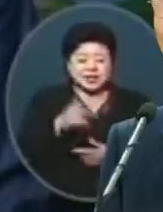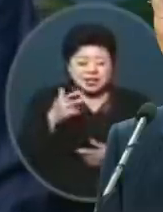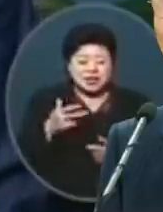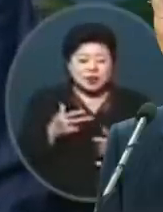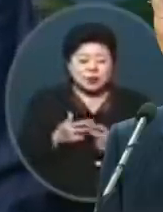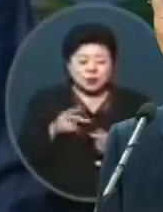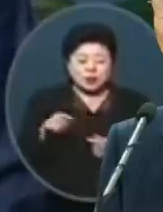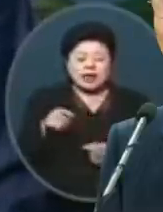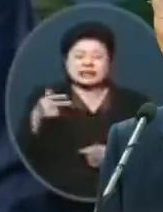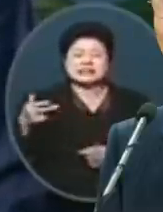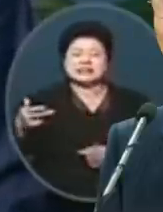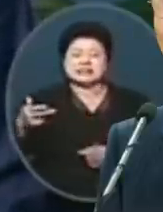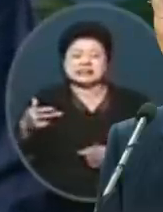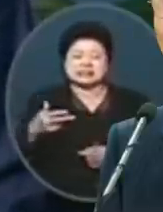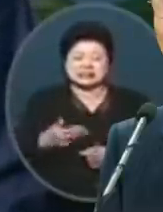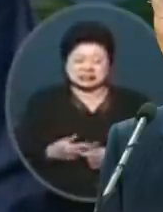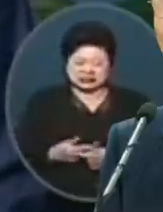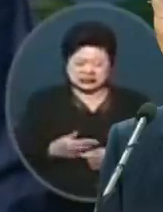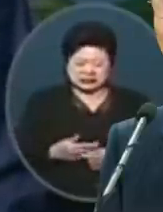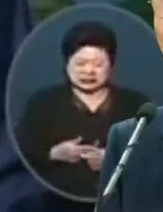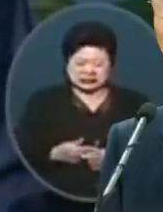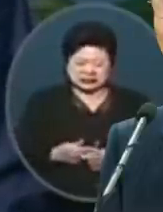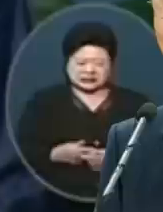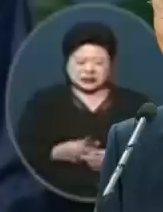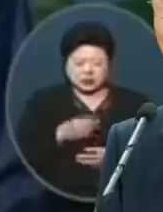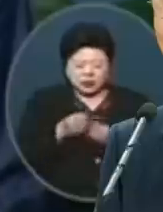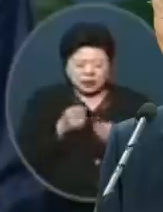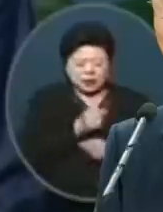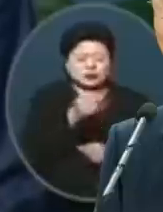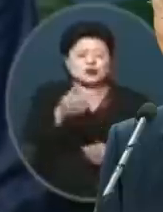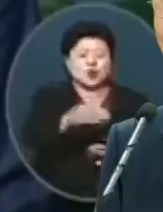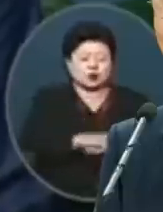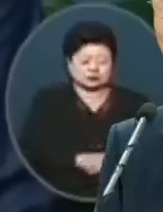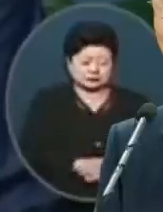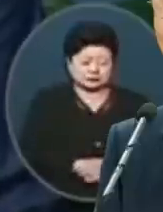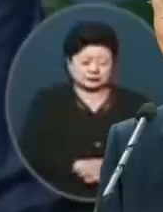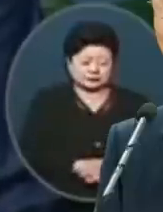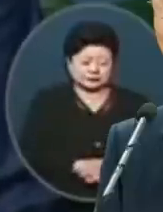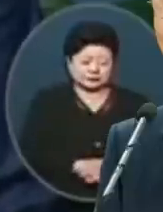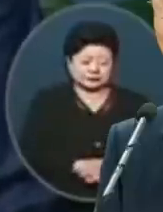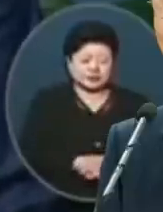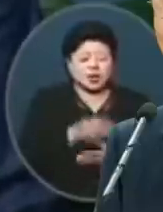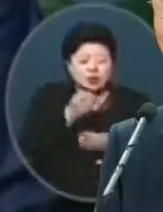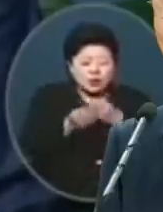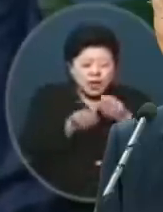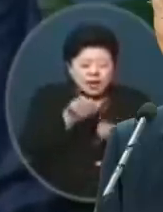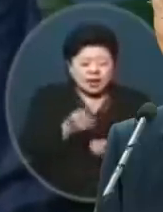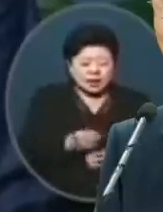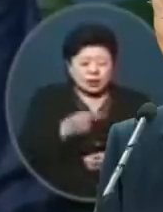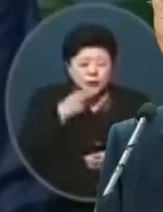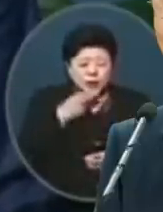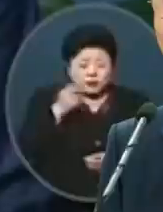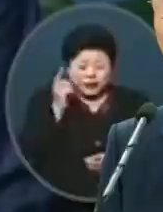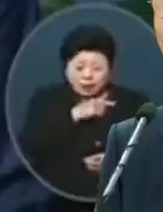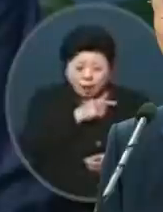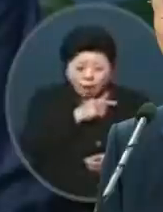분씩 일흔 분이라도 회개만 하면 용서해 줘라. 회개 안 하는 것이 제일 나쁘지.